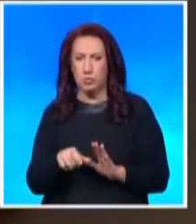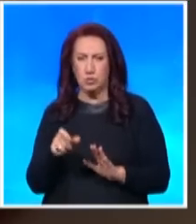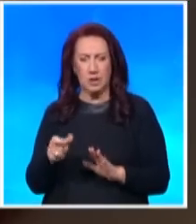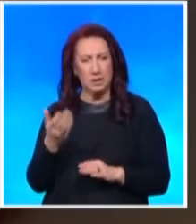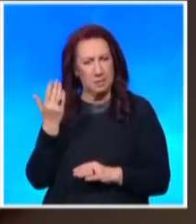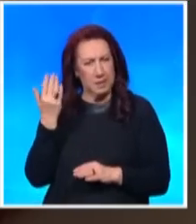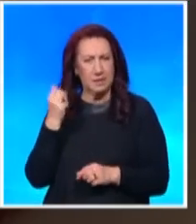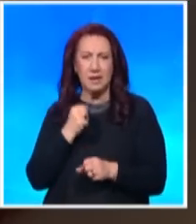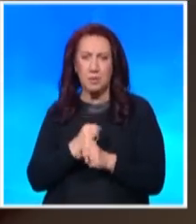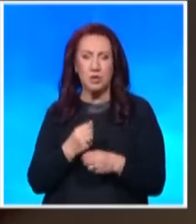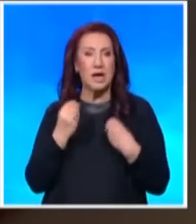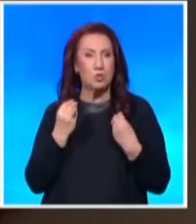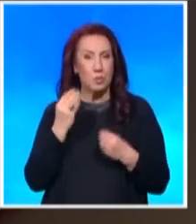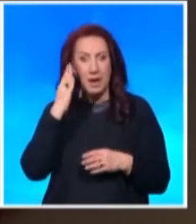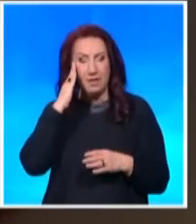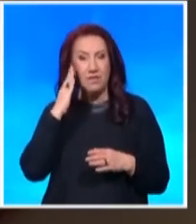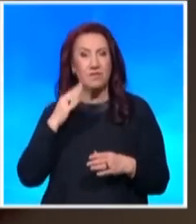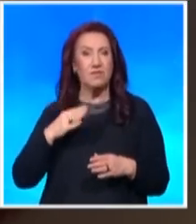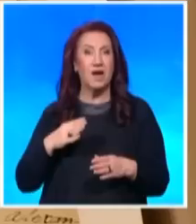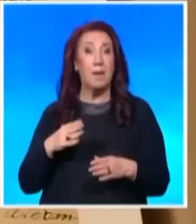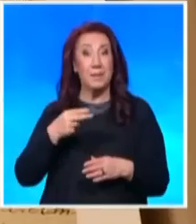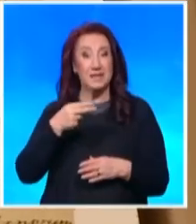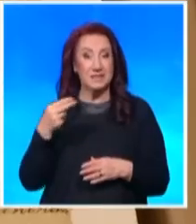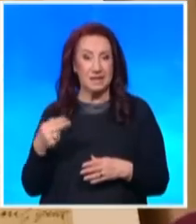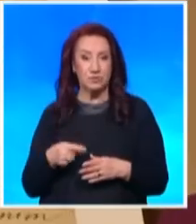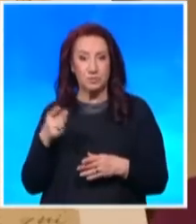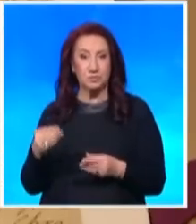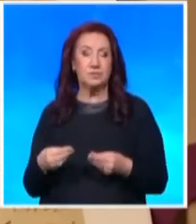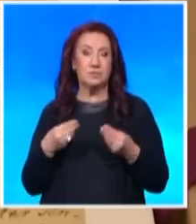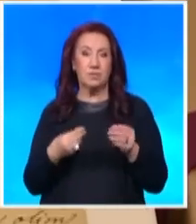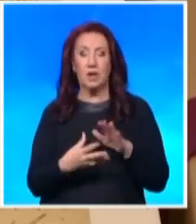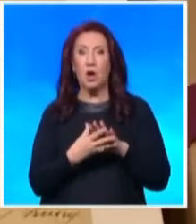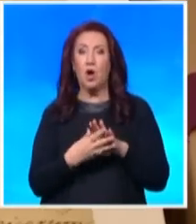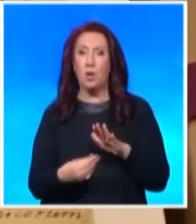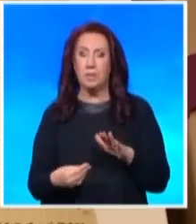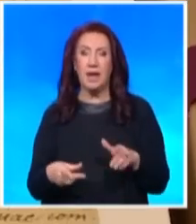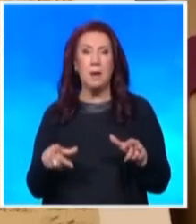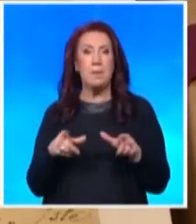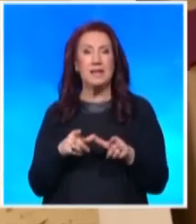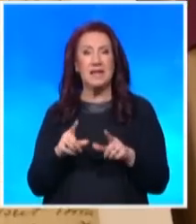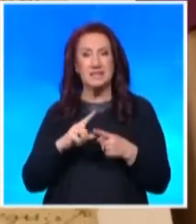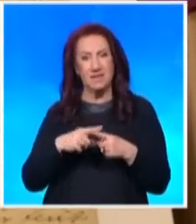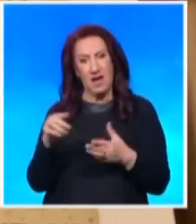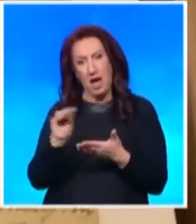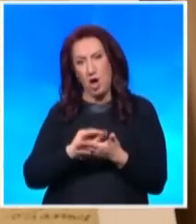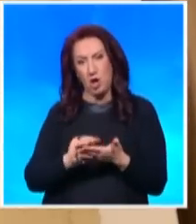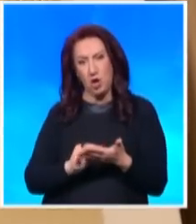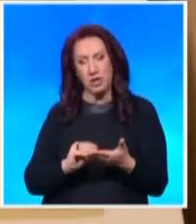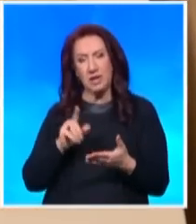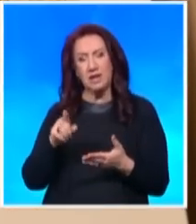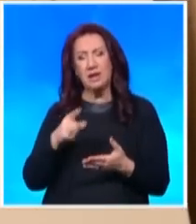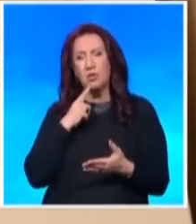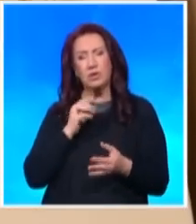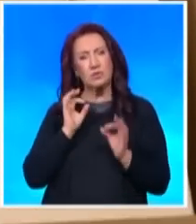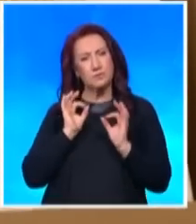министерството. Минеков символично предаде на наследника си копия от Манасиевата хроника, която в знак на приемственост министрите на културата си